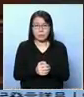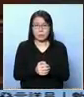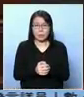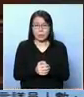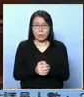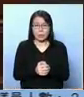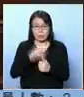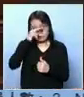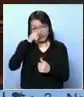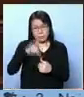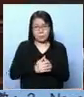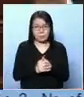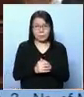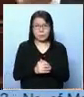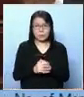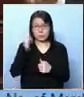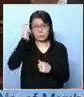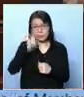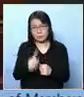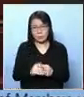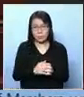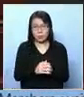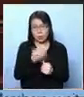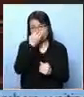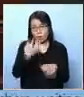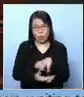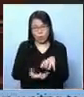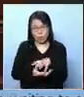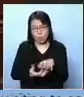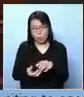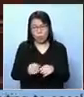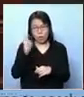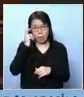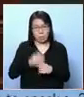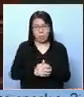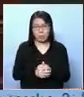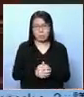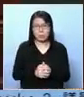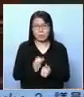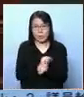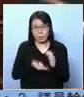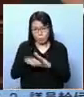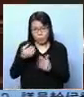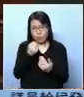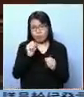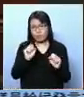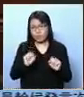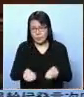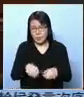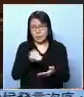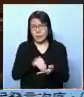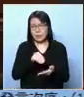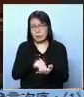每时每刻都系谂紧要点样搞乱香港。逃犯协议嗰、那个，我哋实会喺嗰度